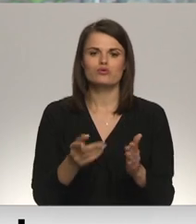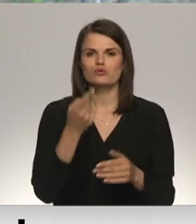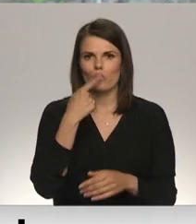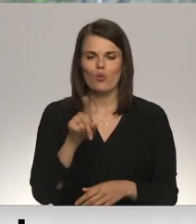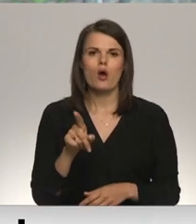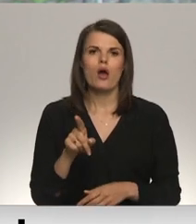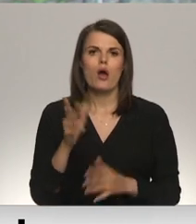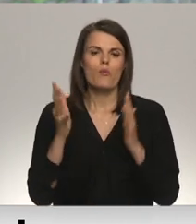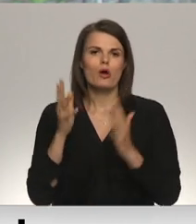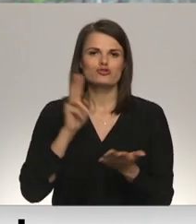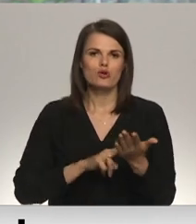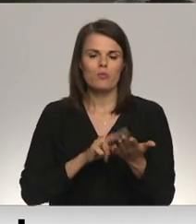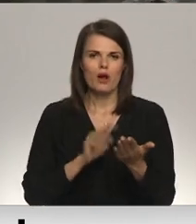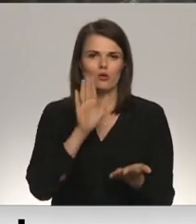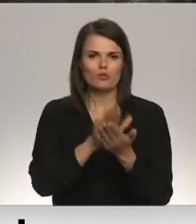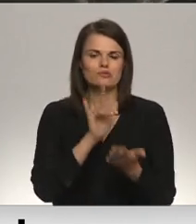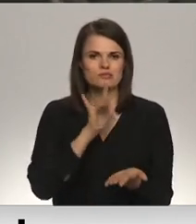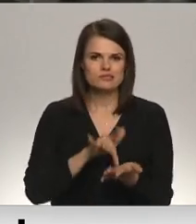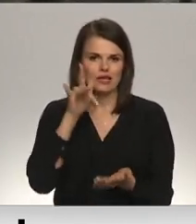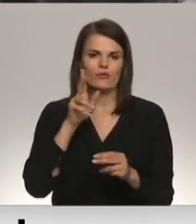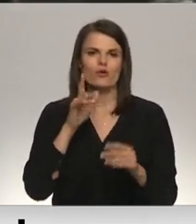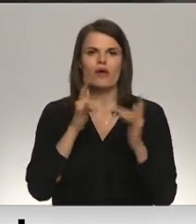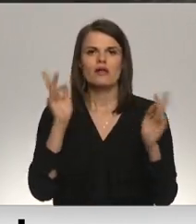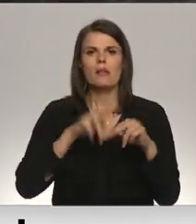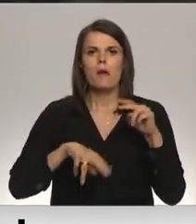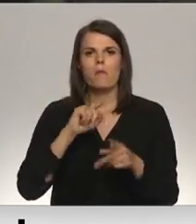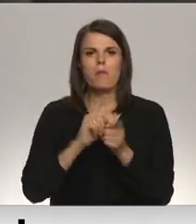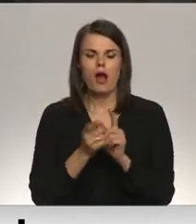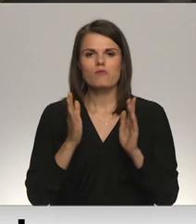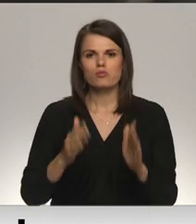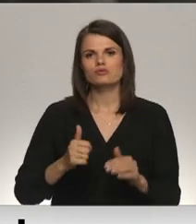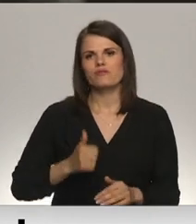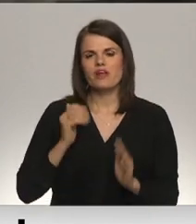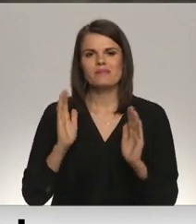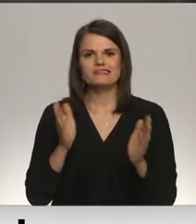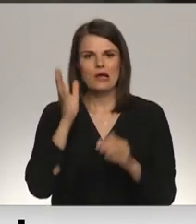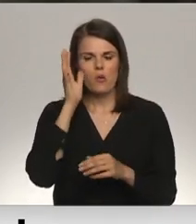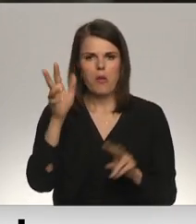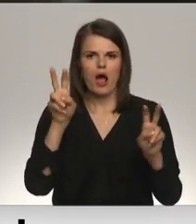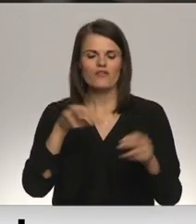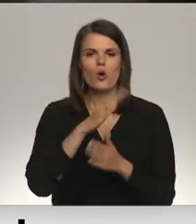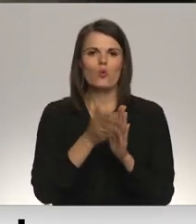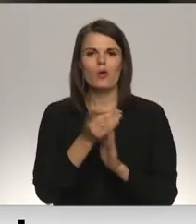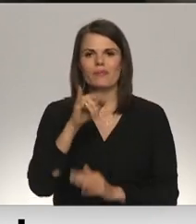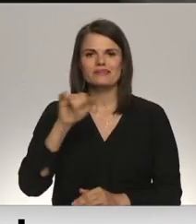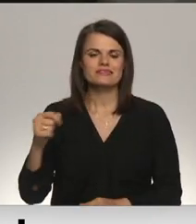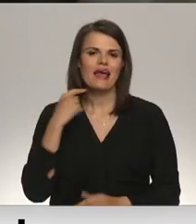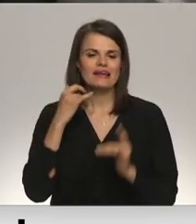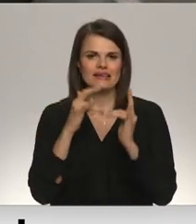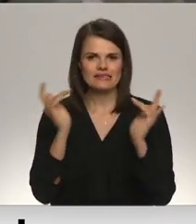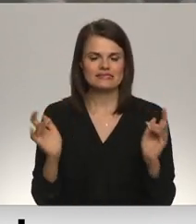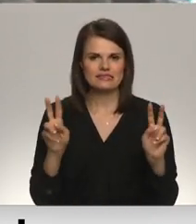no Meža parka uz centru. Tilta pārbūvi veiks akciju sabiedrība ceļu pārvalde kopā ar SIA Rīgas